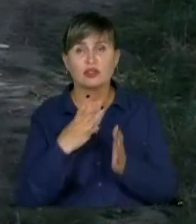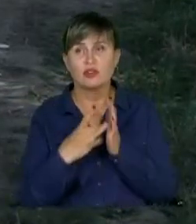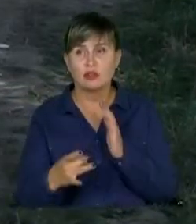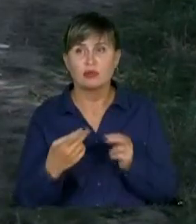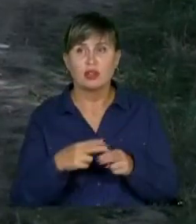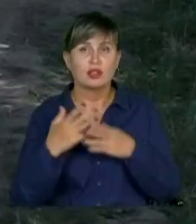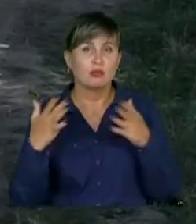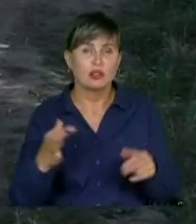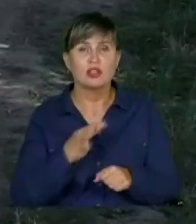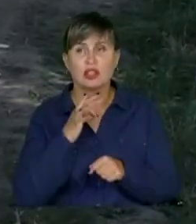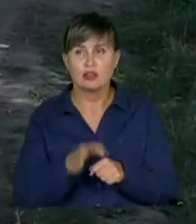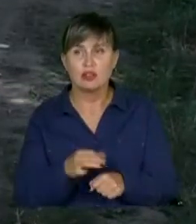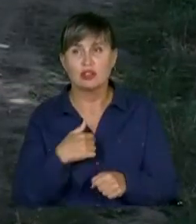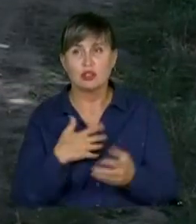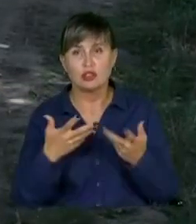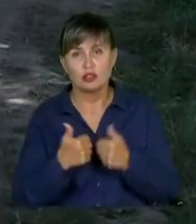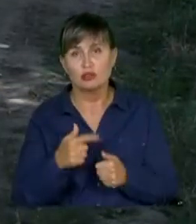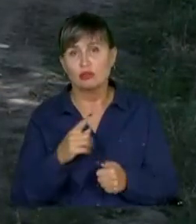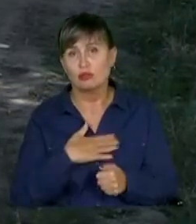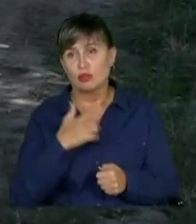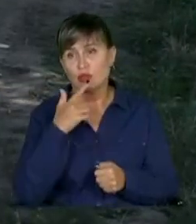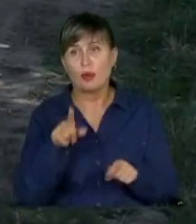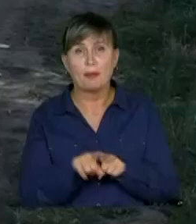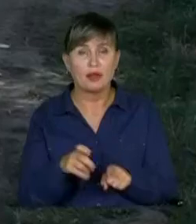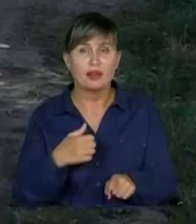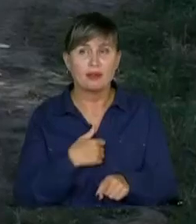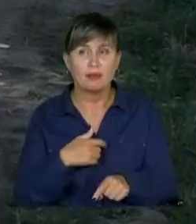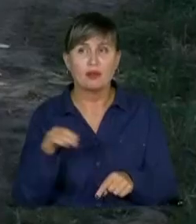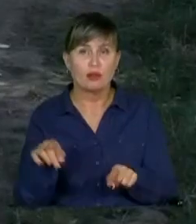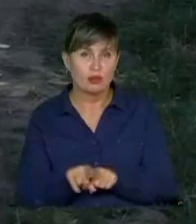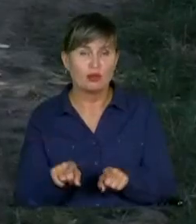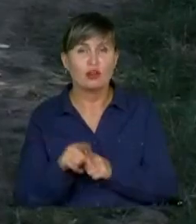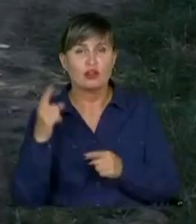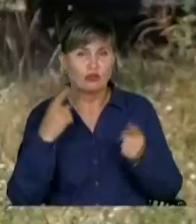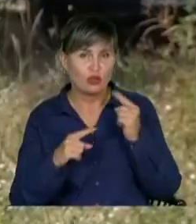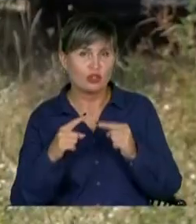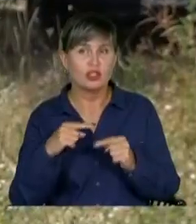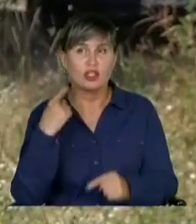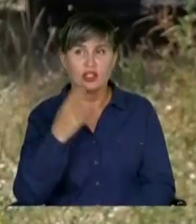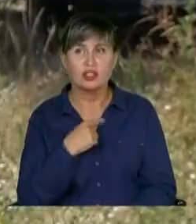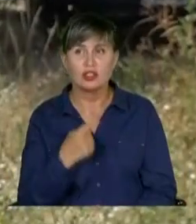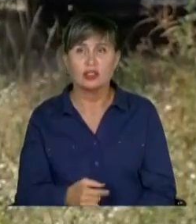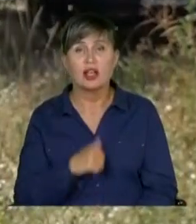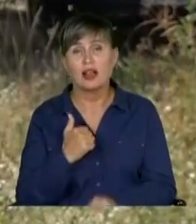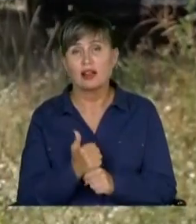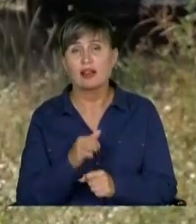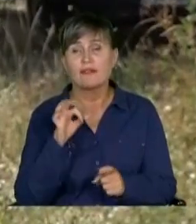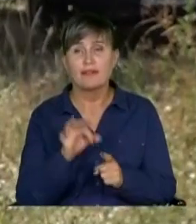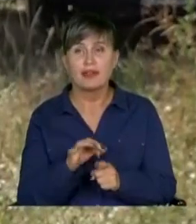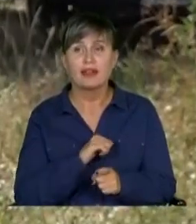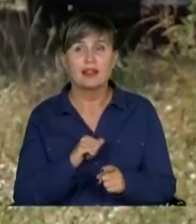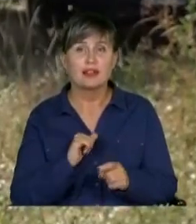Это большая ответственность. Но я считаю, что мой герой похож на меня. Все-таки он тоже творческая личность. Главная цель на самом